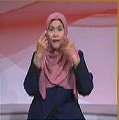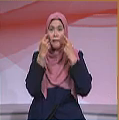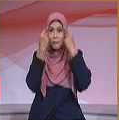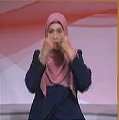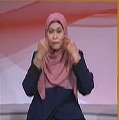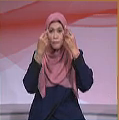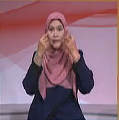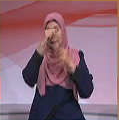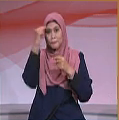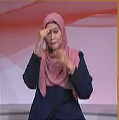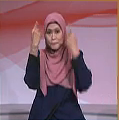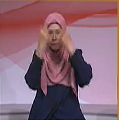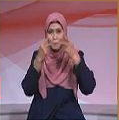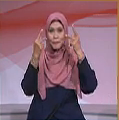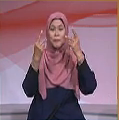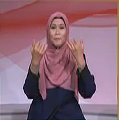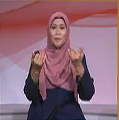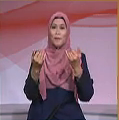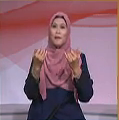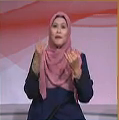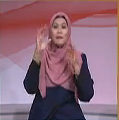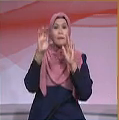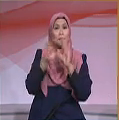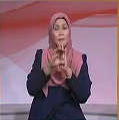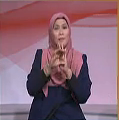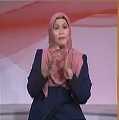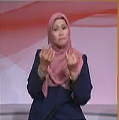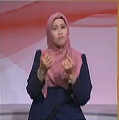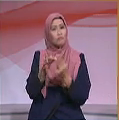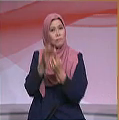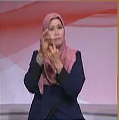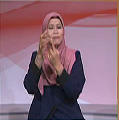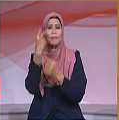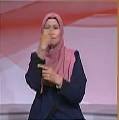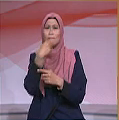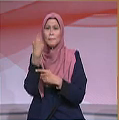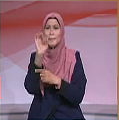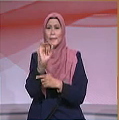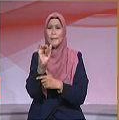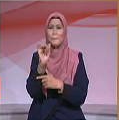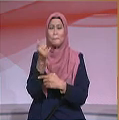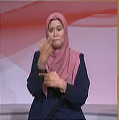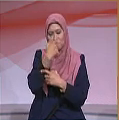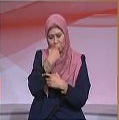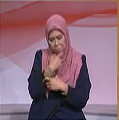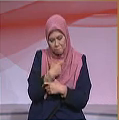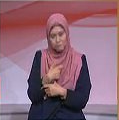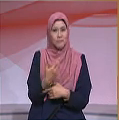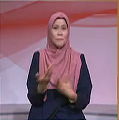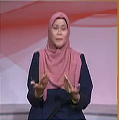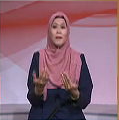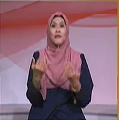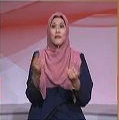pada bahagian matanya. Secara tidak langsung, tompokan itu menjadikannya unik dan sekali imbas seakan-akan sedang dalam kekecewaan.